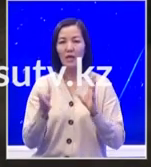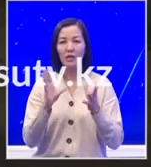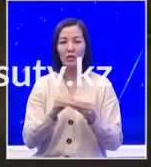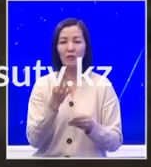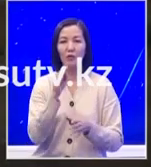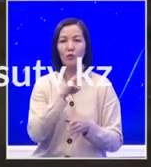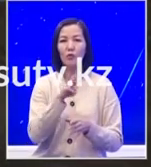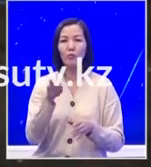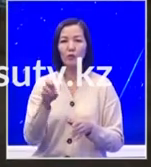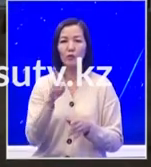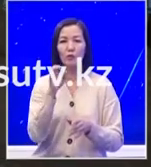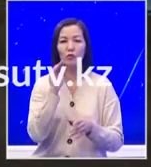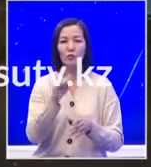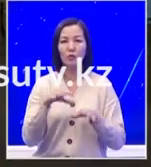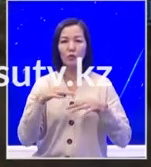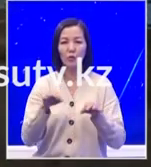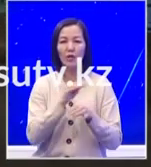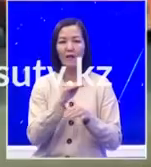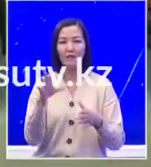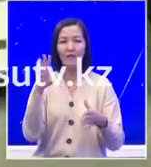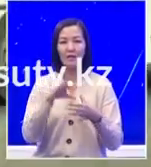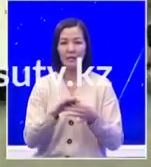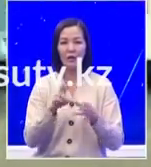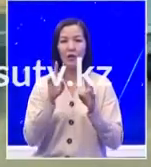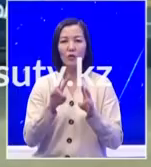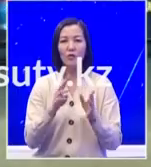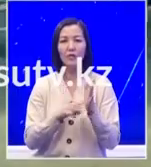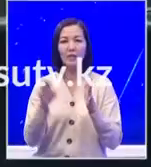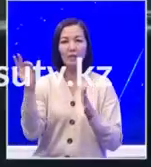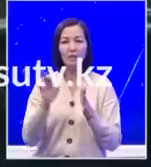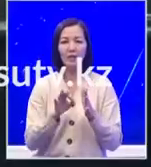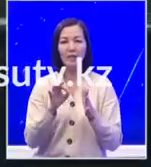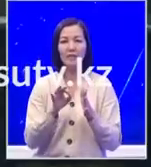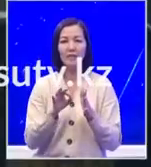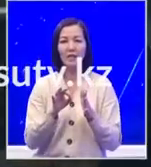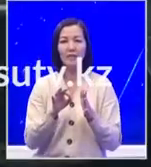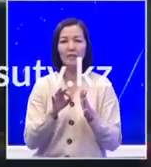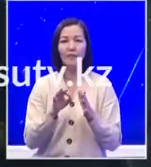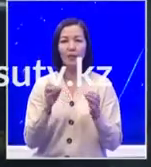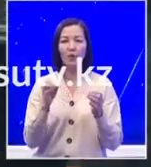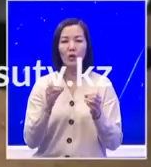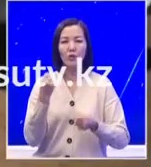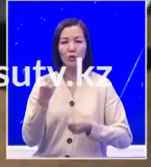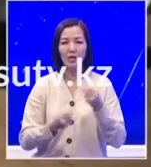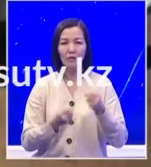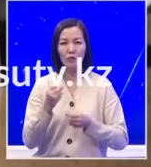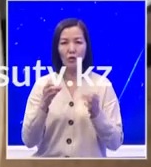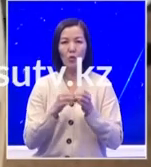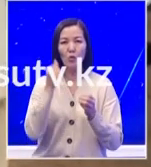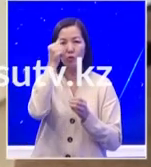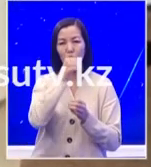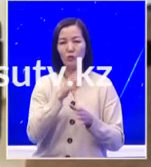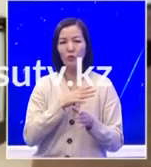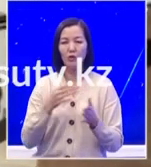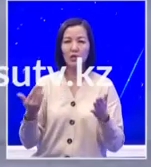елімізде 4 миллион 300 мыңдай көлік ресми тіркелген, бірақ солардың 80%-ның міністе жүргеніне 10 жылдан асып кетіпті. Жаңалау әрі